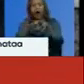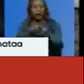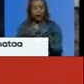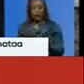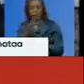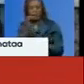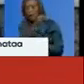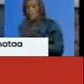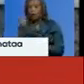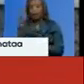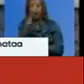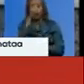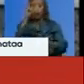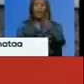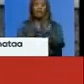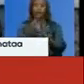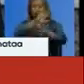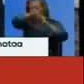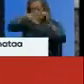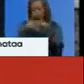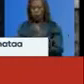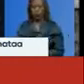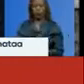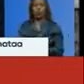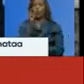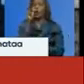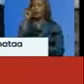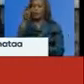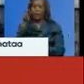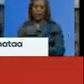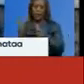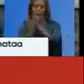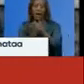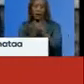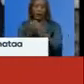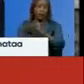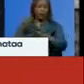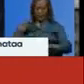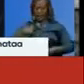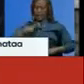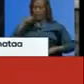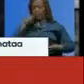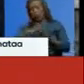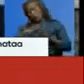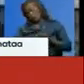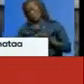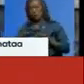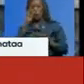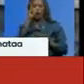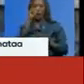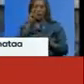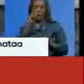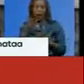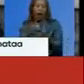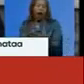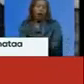እና ሌሎችም የኢትዮጵያ ህዝቦች ሁሉ ከባድመ በባድመ ከሀገሬ በፊት እኔም ብለው እንደወደቁ ከባድመ